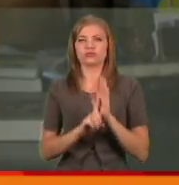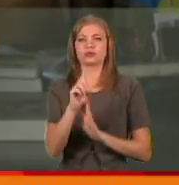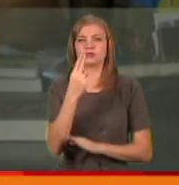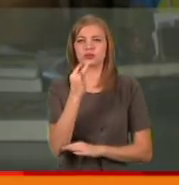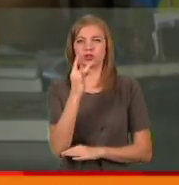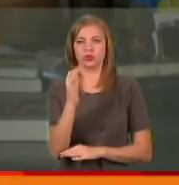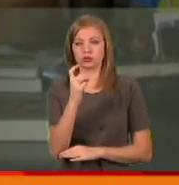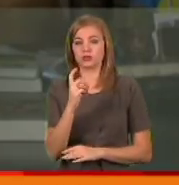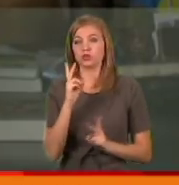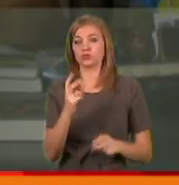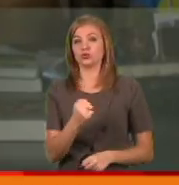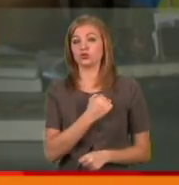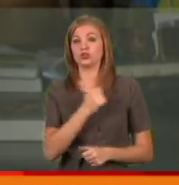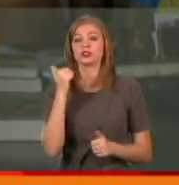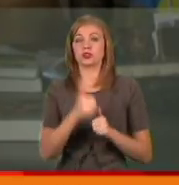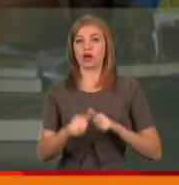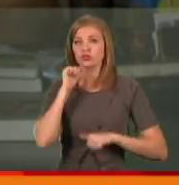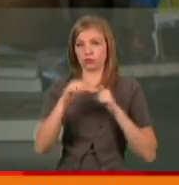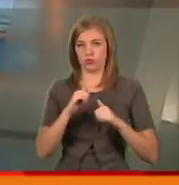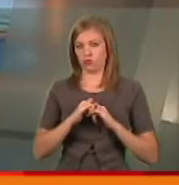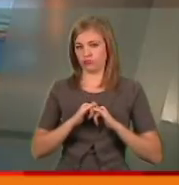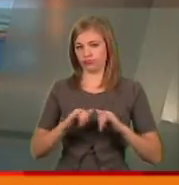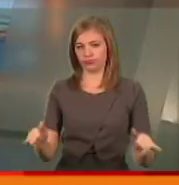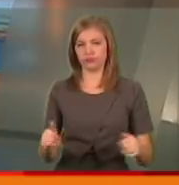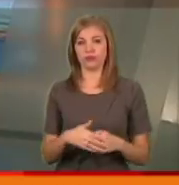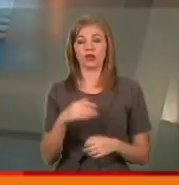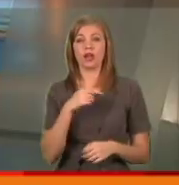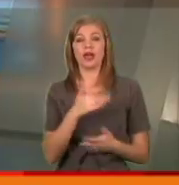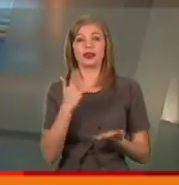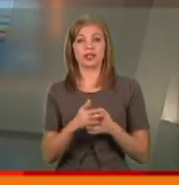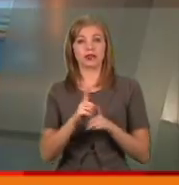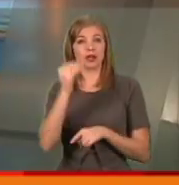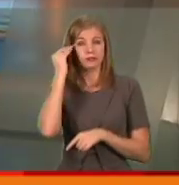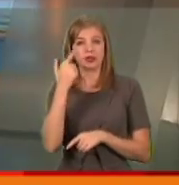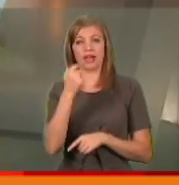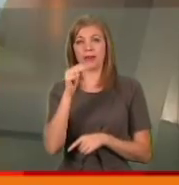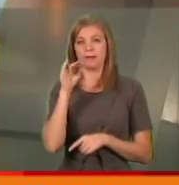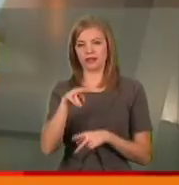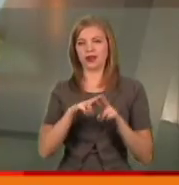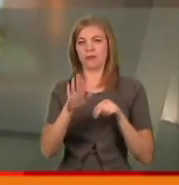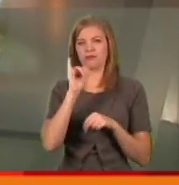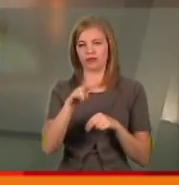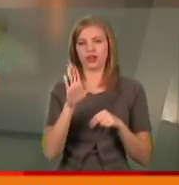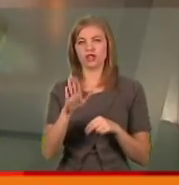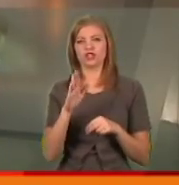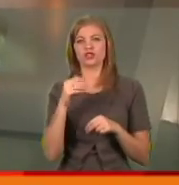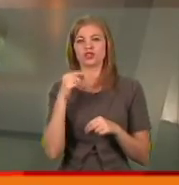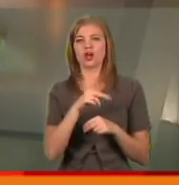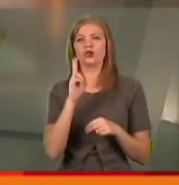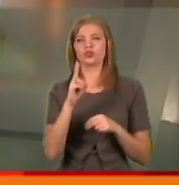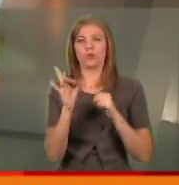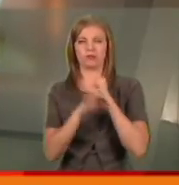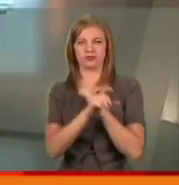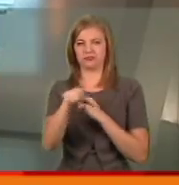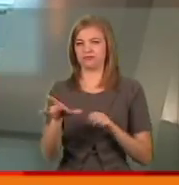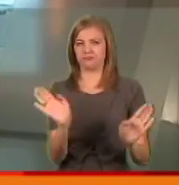цирроза, к сожалению, з кожним роком росте. Побутує думка, гепатит, як і ВІЛ, хвороба лише асоціальних прошарків.